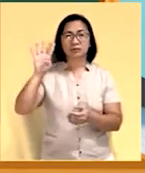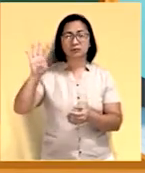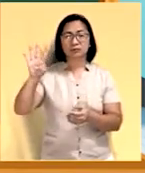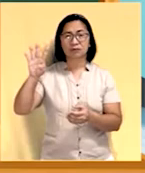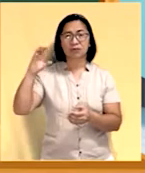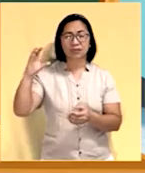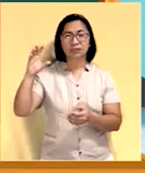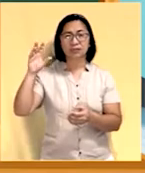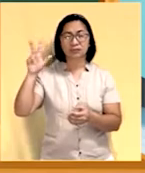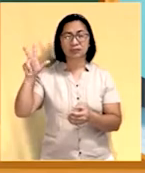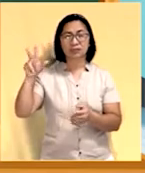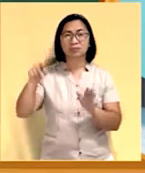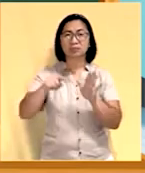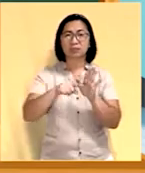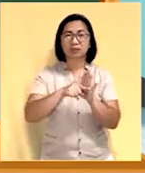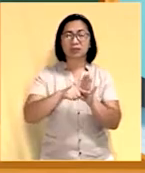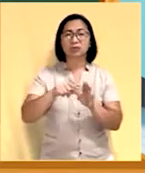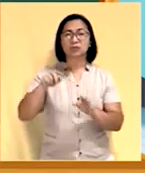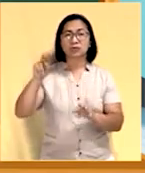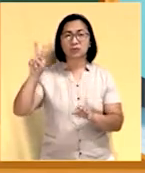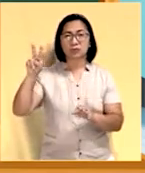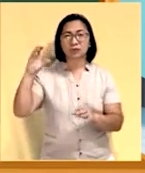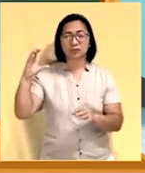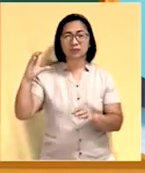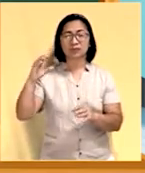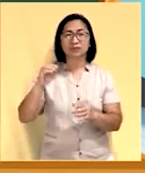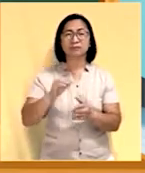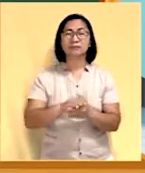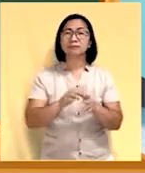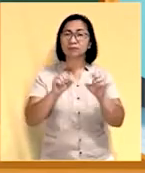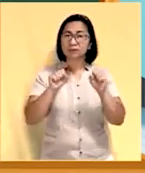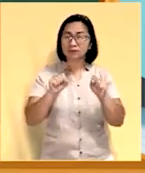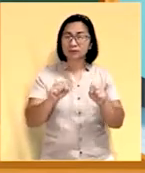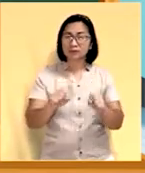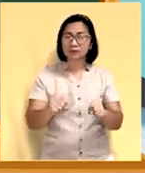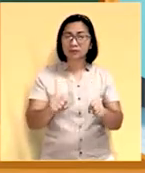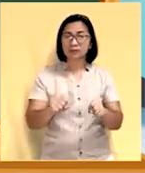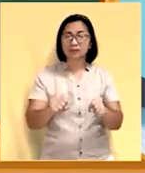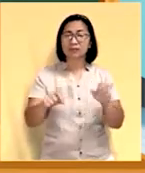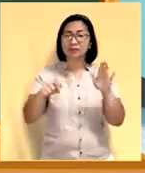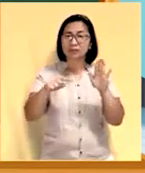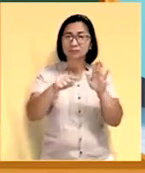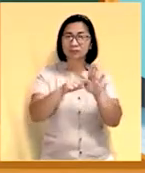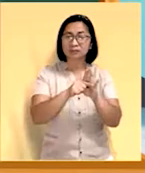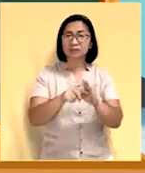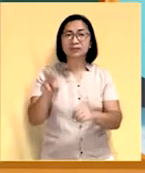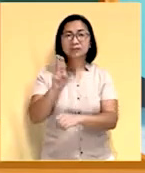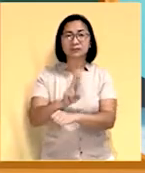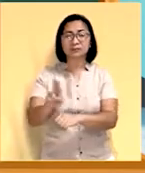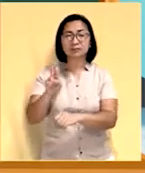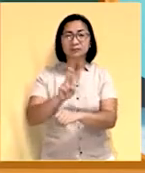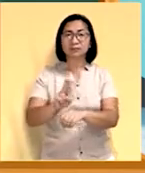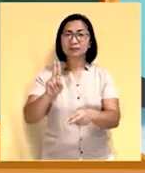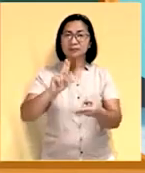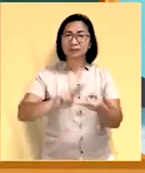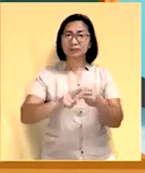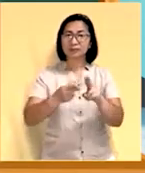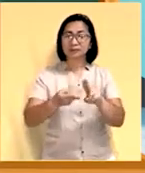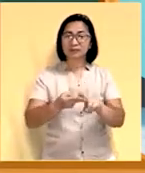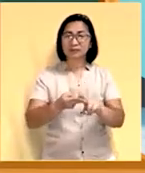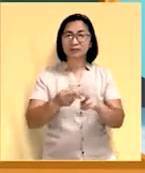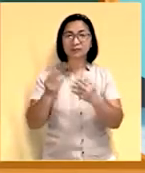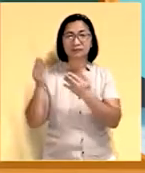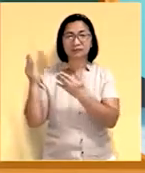403 minus 200. Maaari na tayong mag-subtract gamit ang mga number na